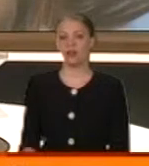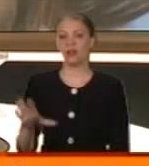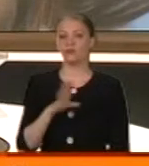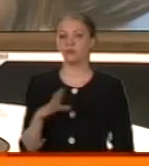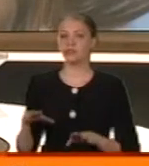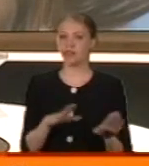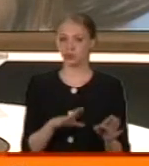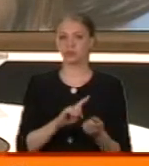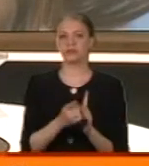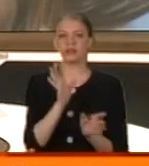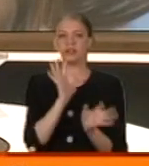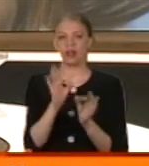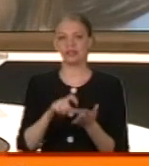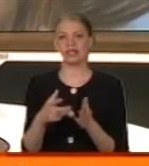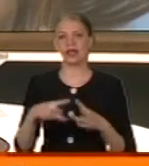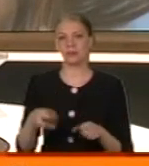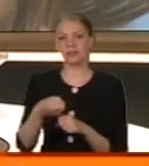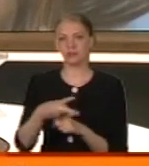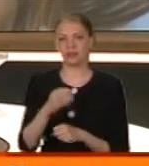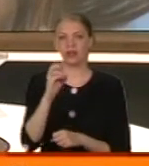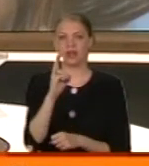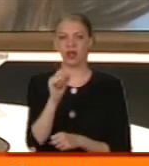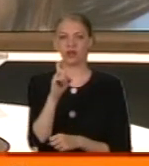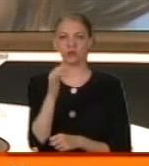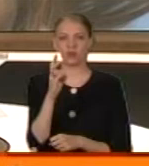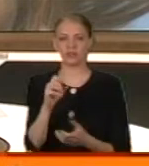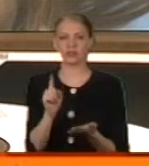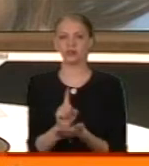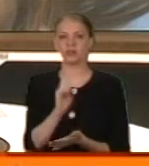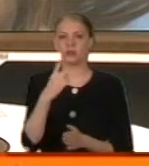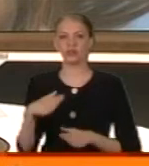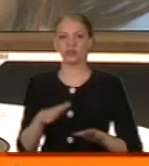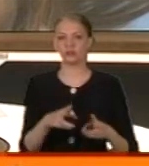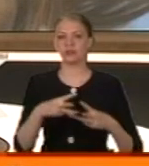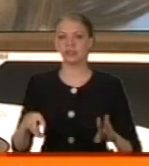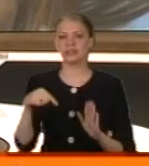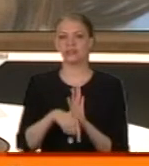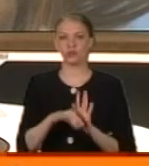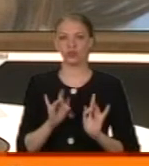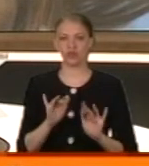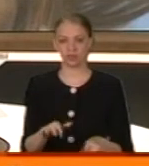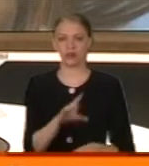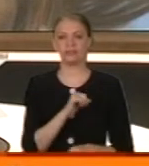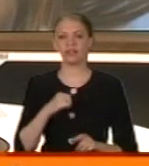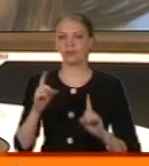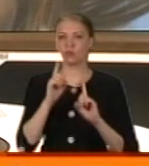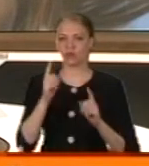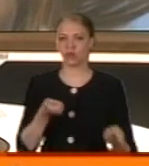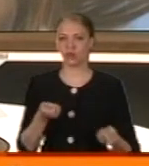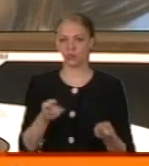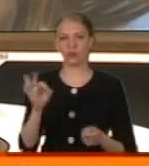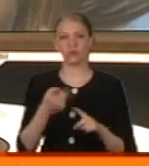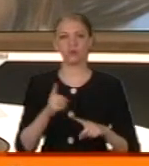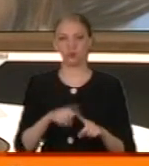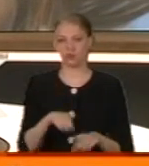Була заступницею, стала радницею. Кабмін звільнив Еку Згуладзе з посади першого заступника міністра внутрішніх справ. На самому засіданні уряду про